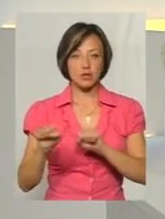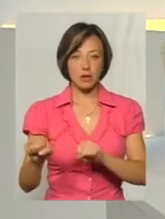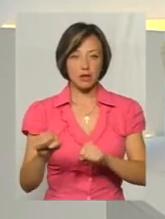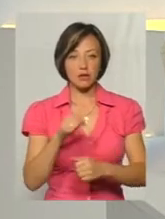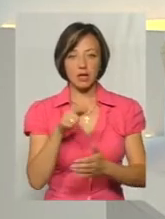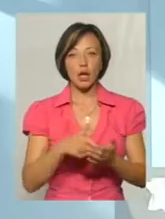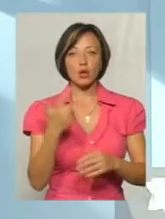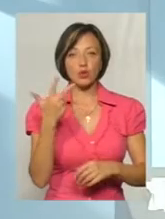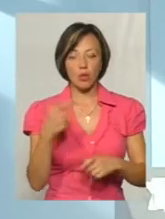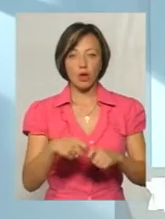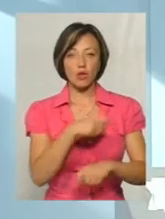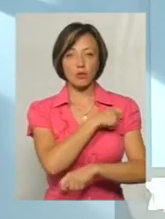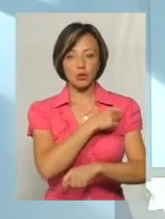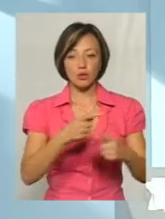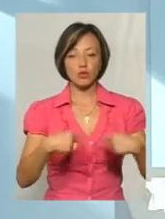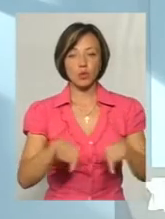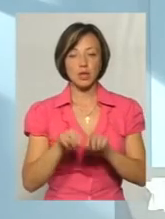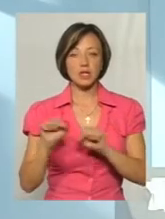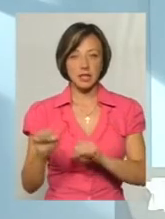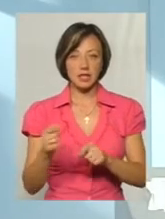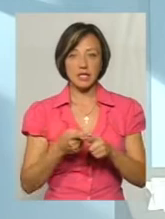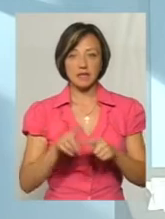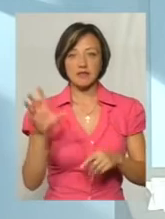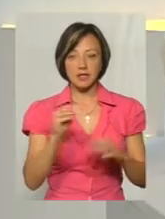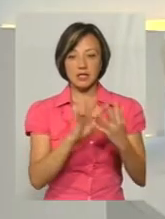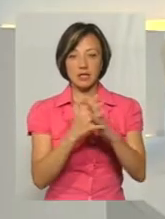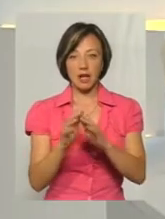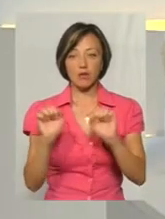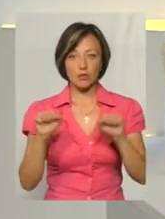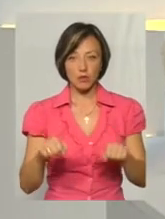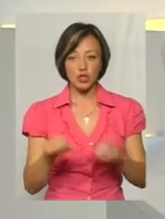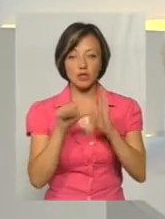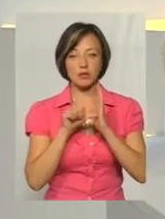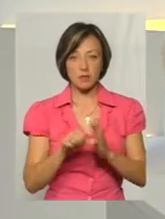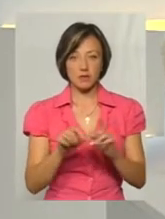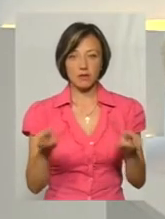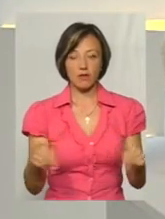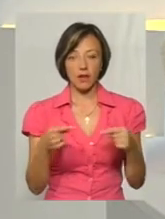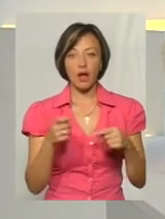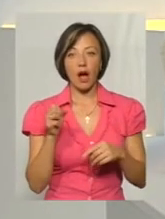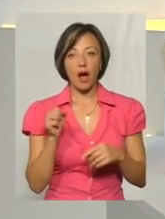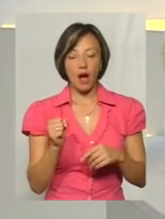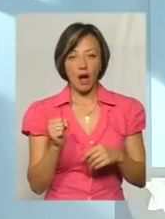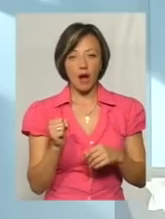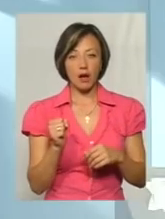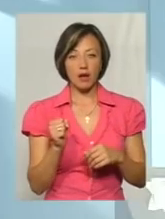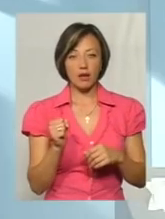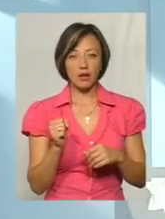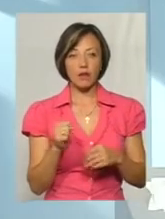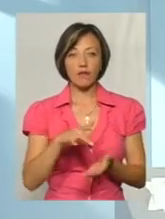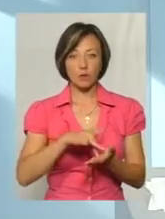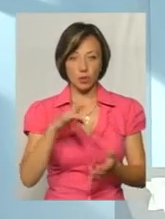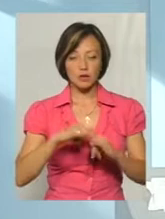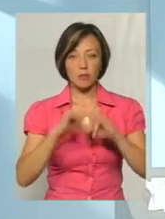У 3-кілометровій зоні захисту. Тобто ці всі села зможуть тільки згодом відновити? Так. Да. Ну, а в точці